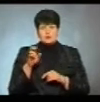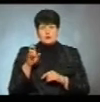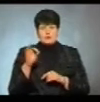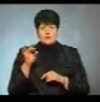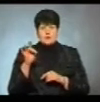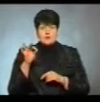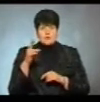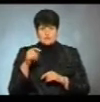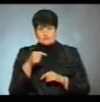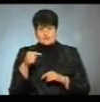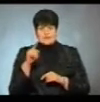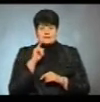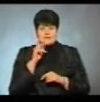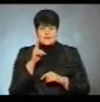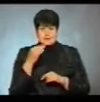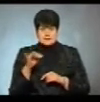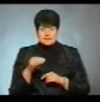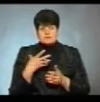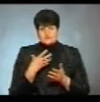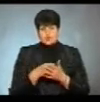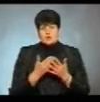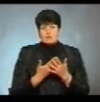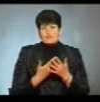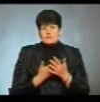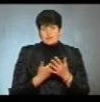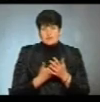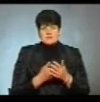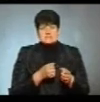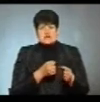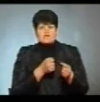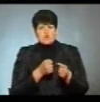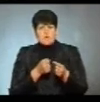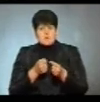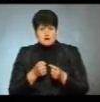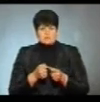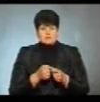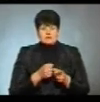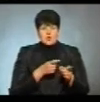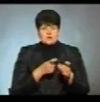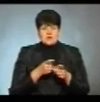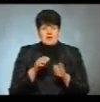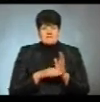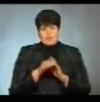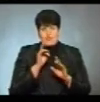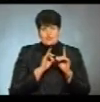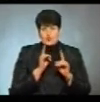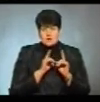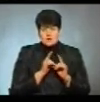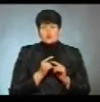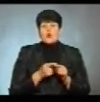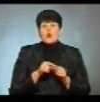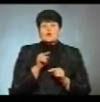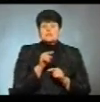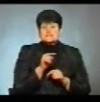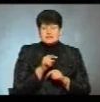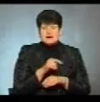Голобородько-Зеленський, який в ролику своєму чи фільмі з автомата розстрілює Верховну Раду. І відповідно оця лінія,